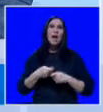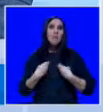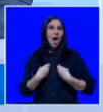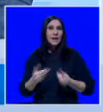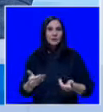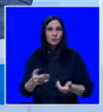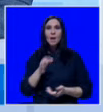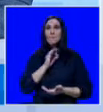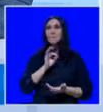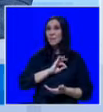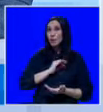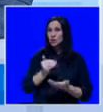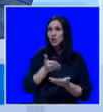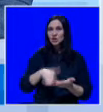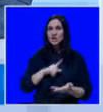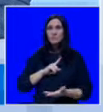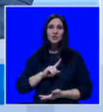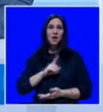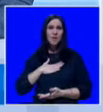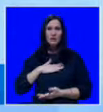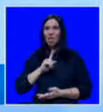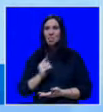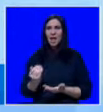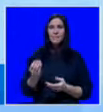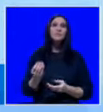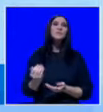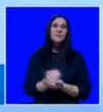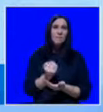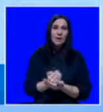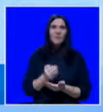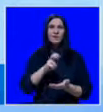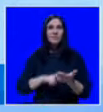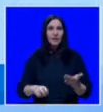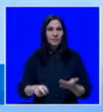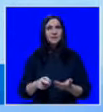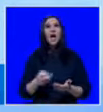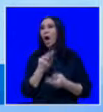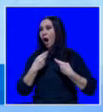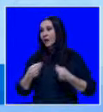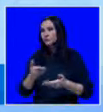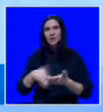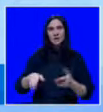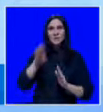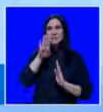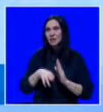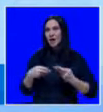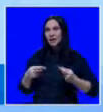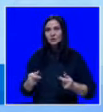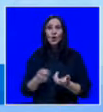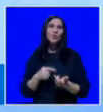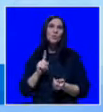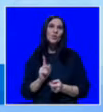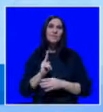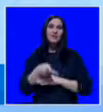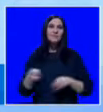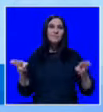имаше недосъбрани данъци около 2 милиарда. В разходната част намалиха разходите колкото могат, така че да влезем в дефицит. Това е